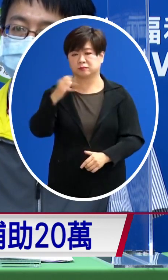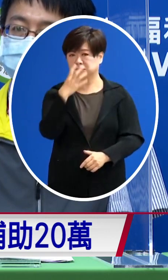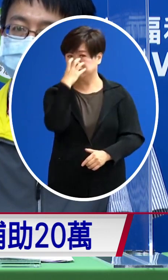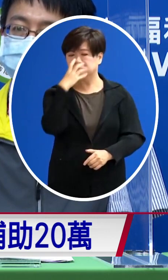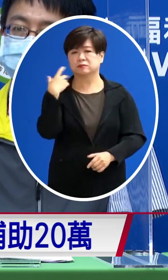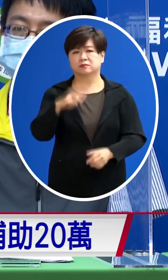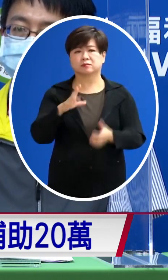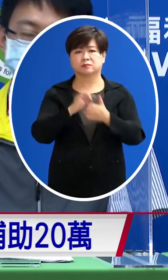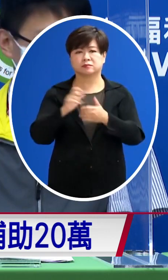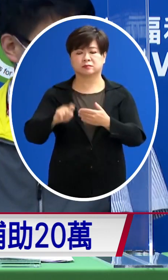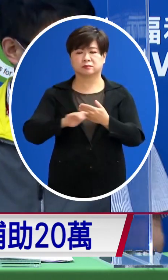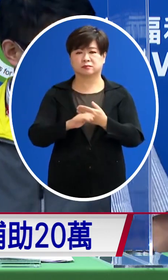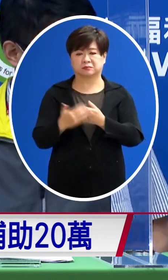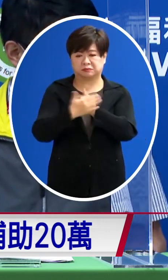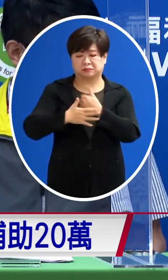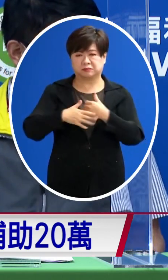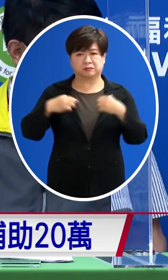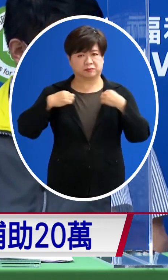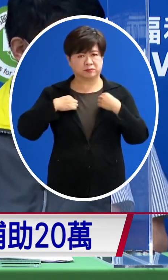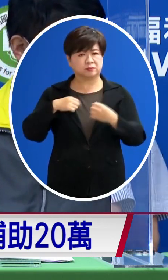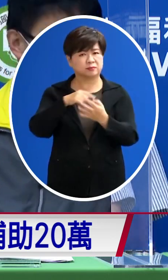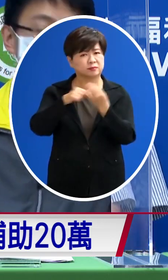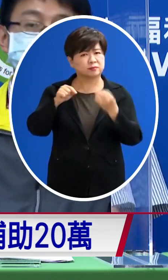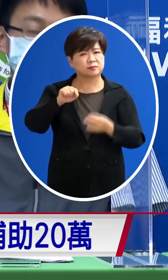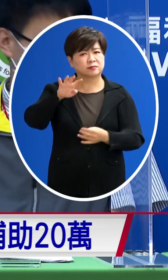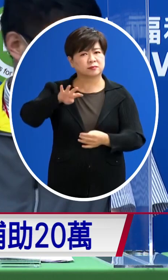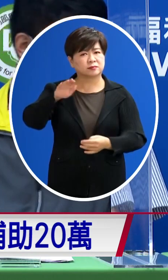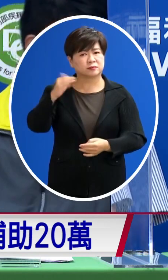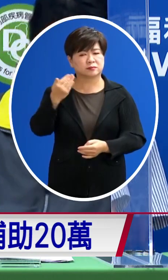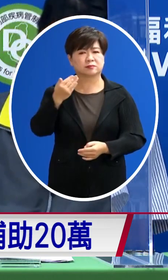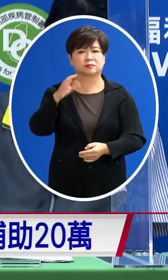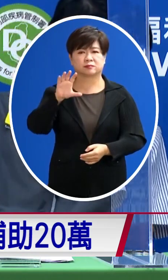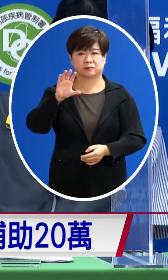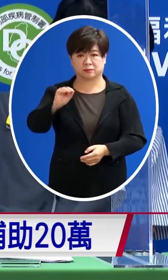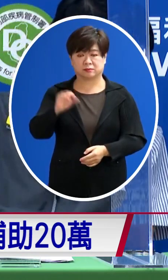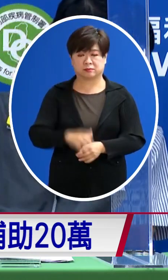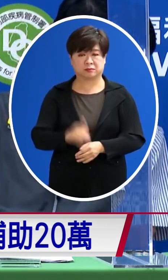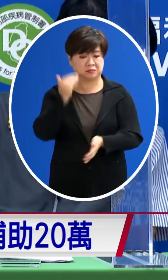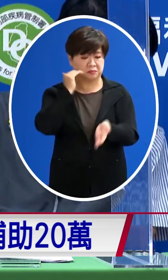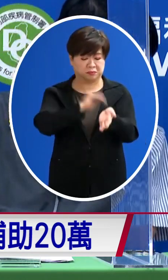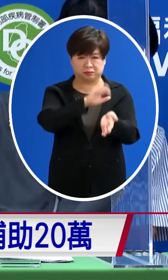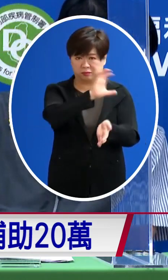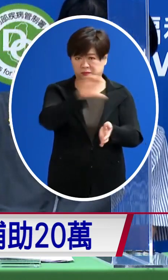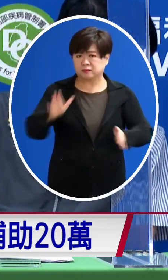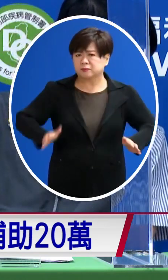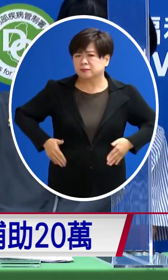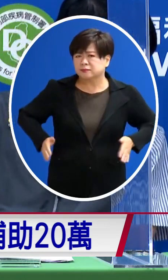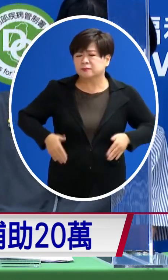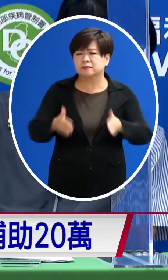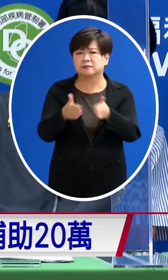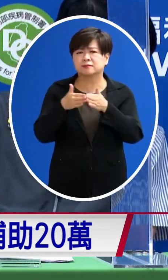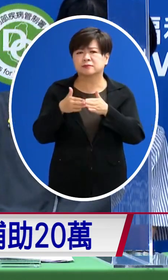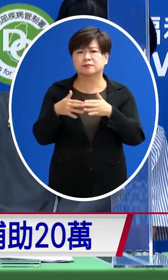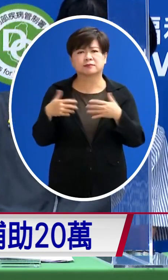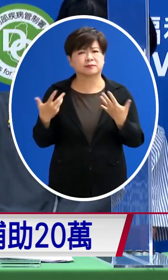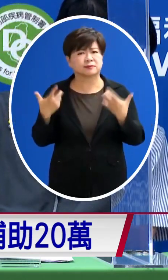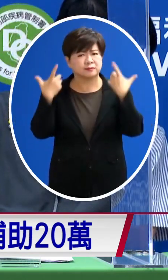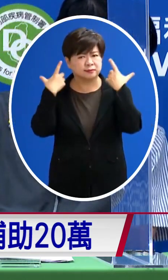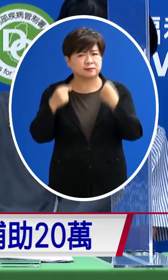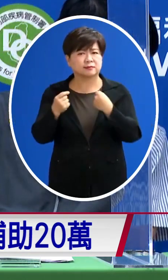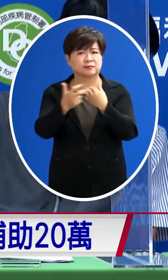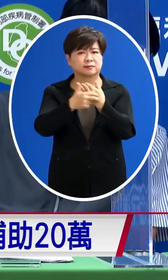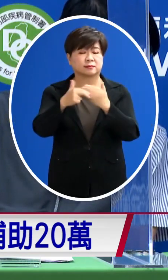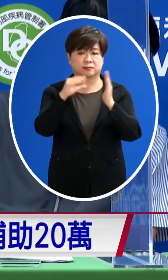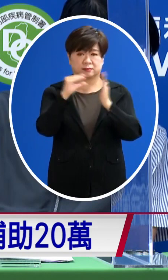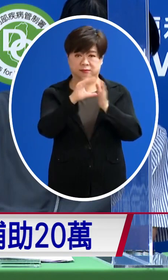逾4900万件。好，但是有时候万一在医疗院所，哈，如果有紧急需要，好，那本来是跟卫